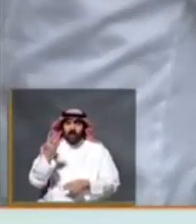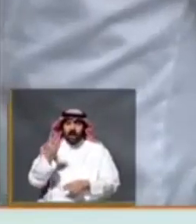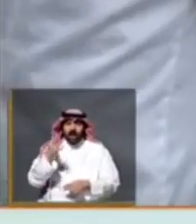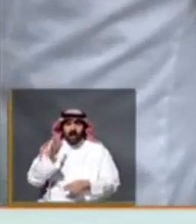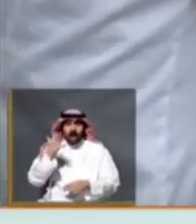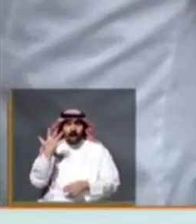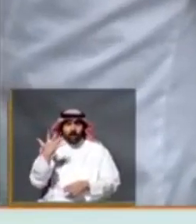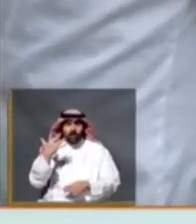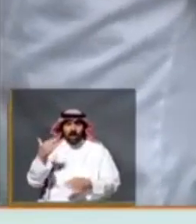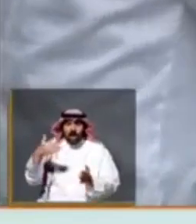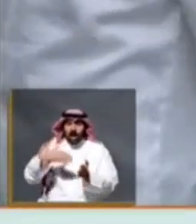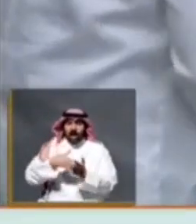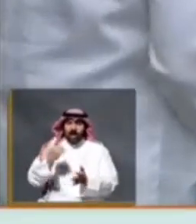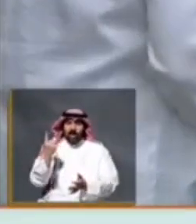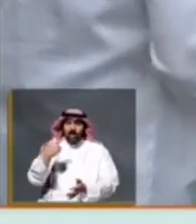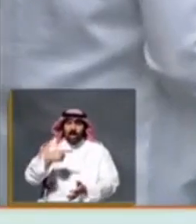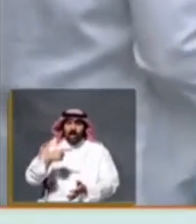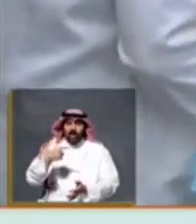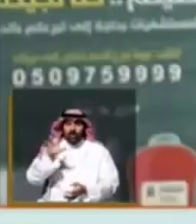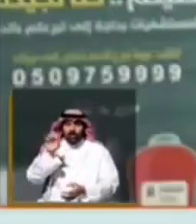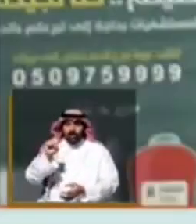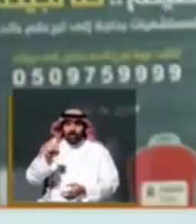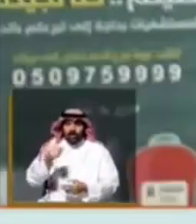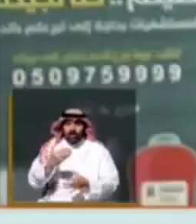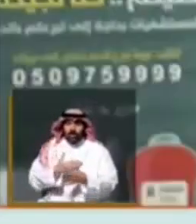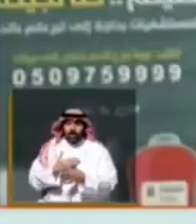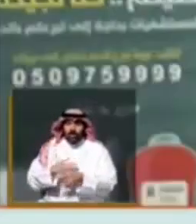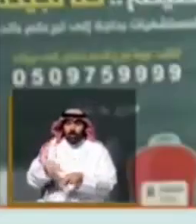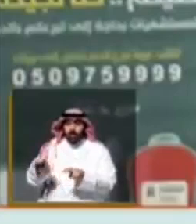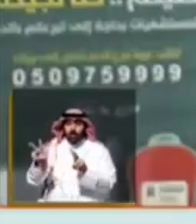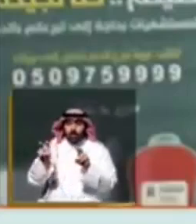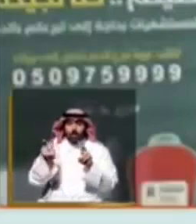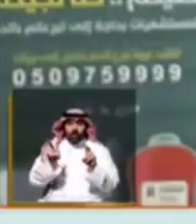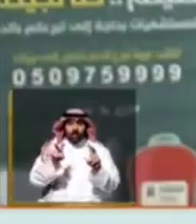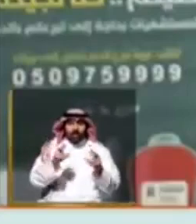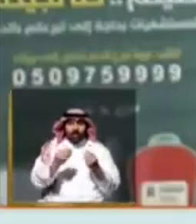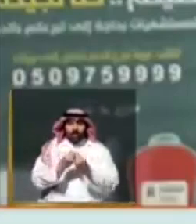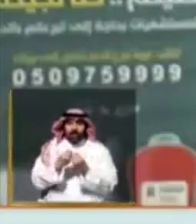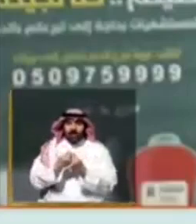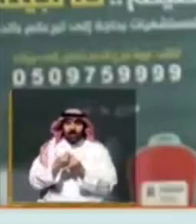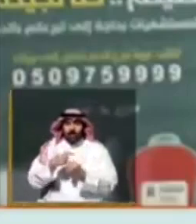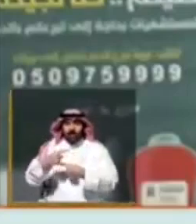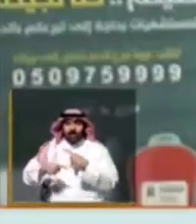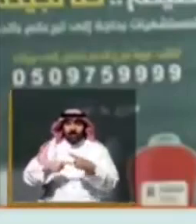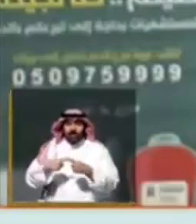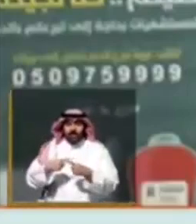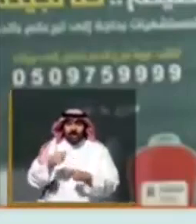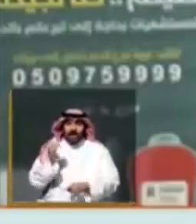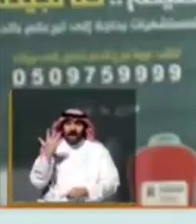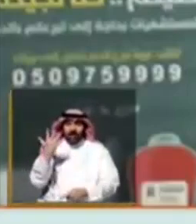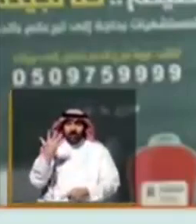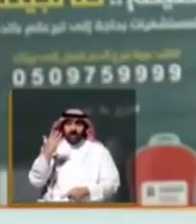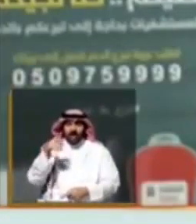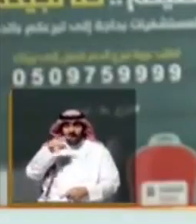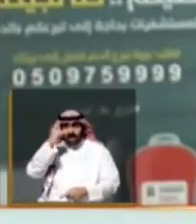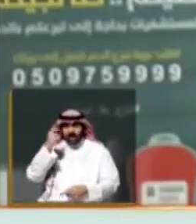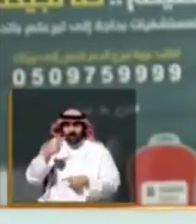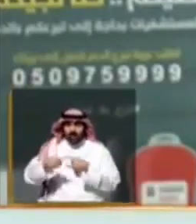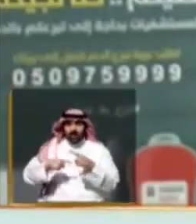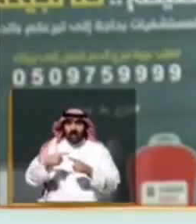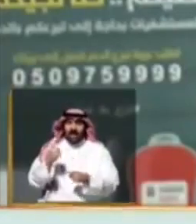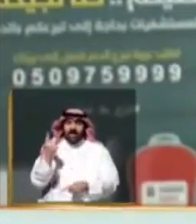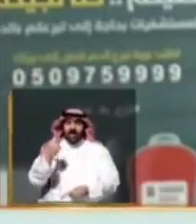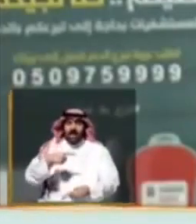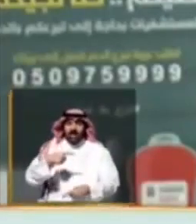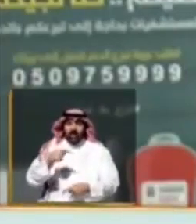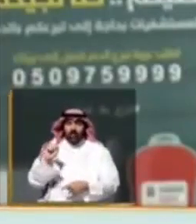مساء، بحيث برضو نواكب فترة الحظر يكون المواطنين متواجدين في منازلهم فنصلهم